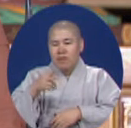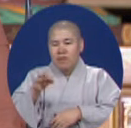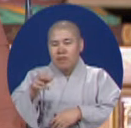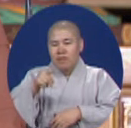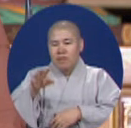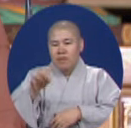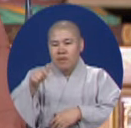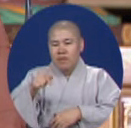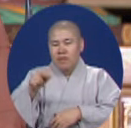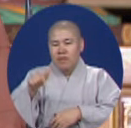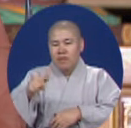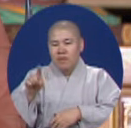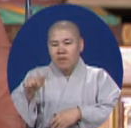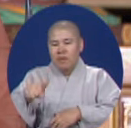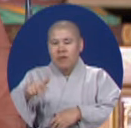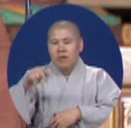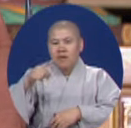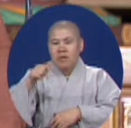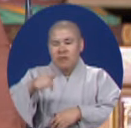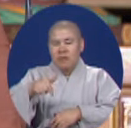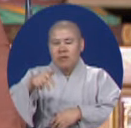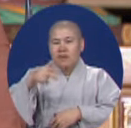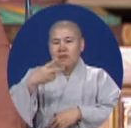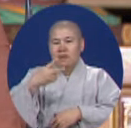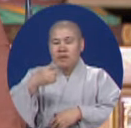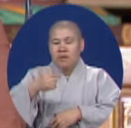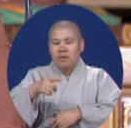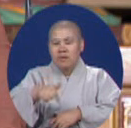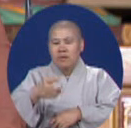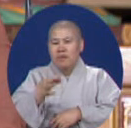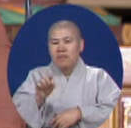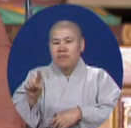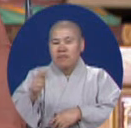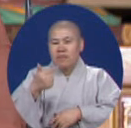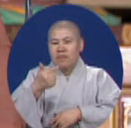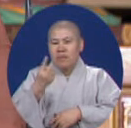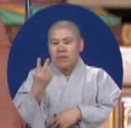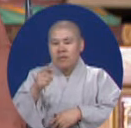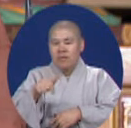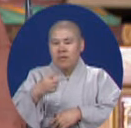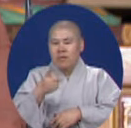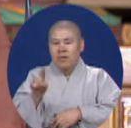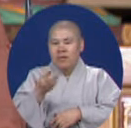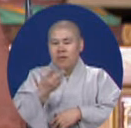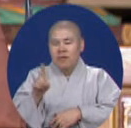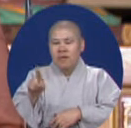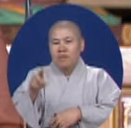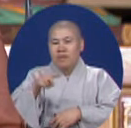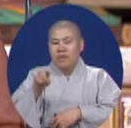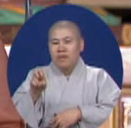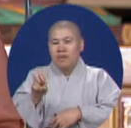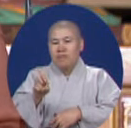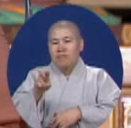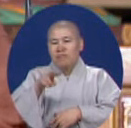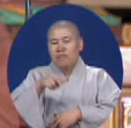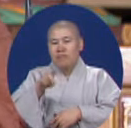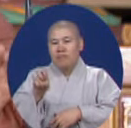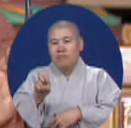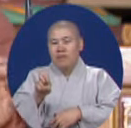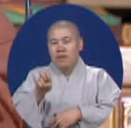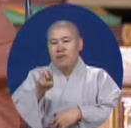80화엄에서는 적득안욕 따라 삼맥삼볼이다 이렇게 번역을 했거든요. 처음 딱 발심하는 순간에 성불하는 거예요. 그럼 성불한